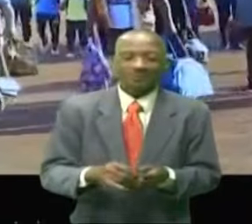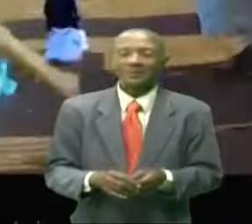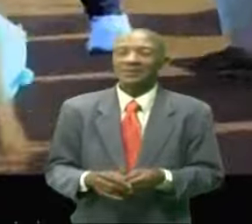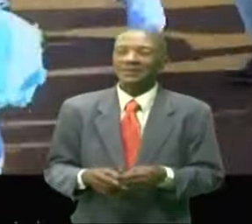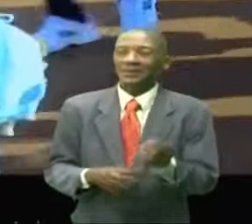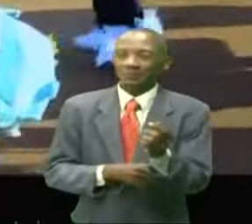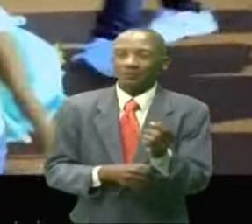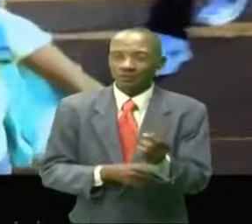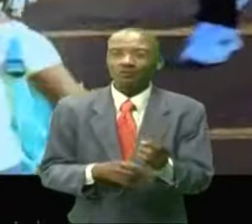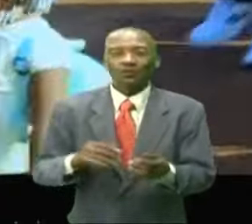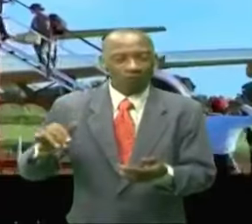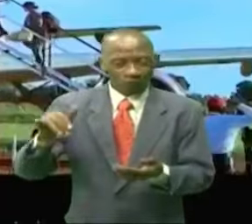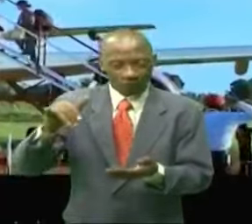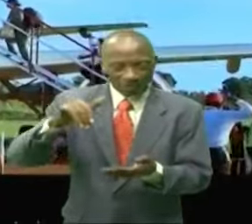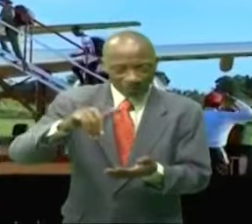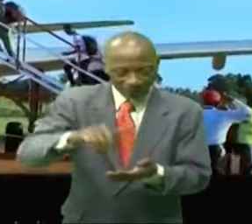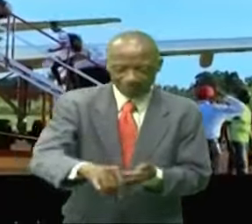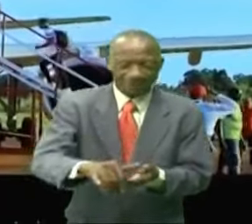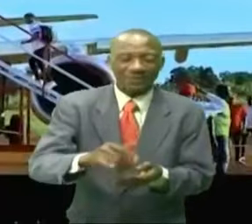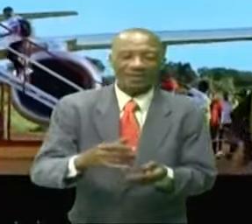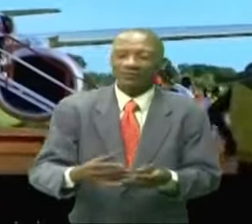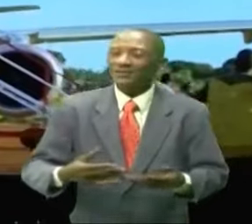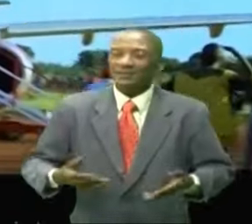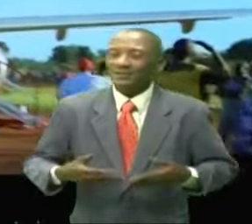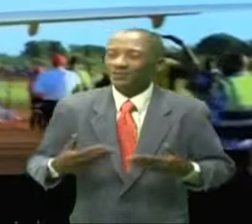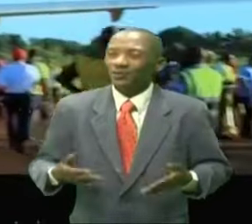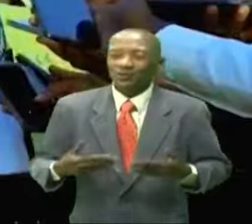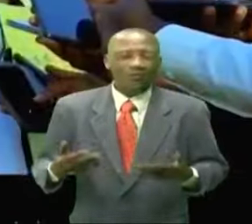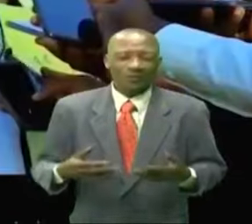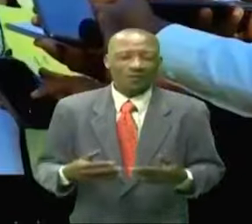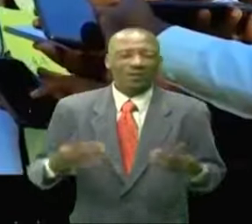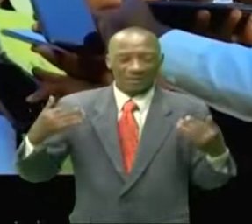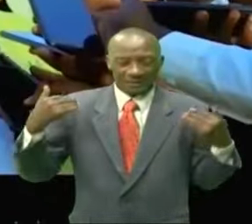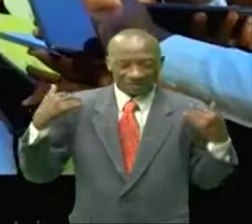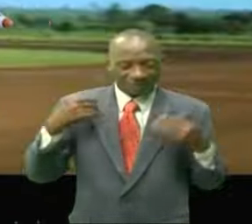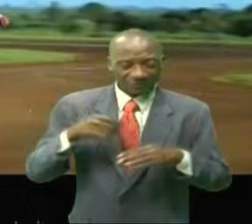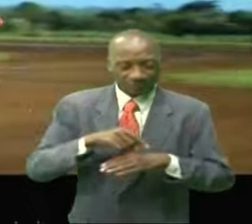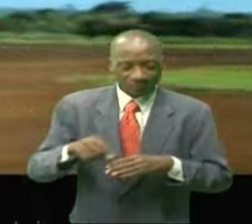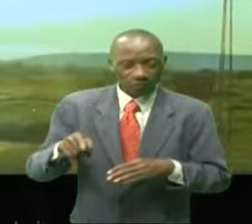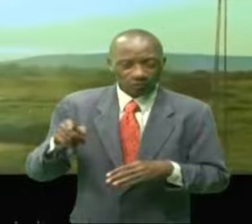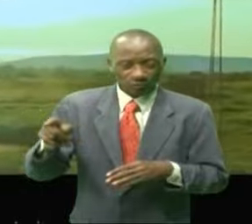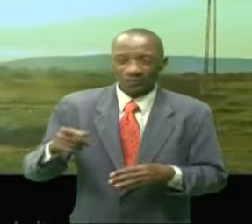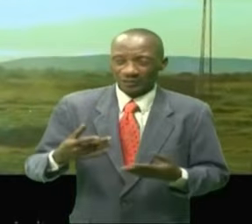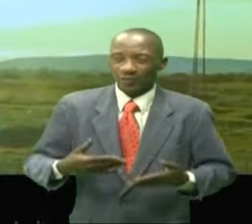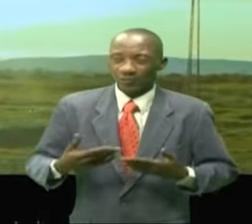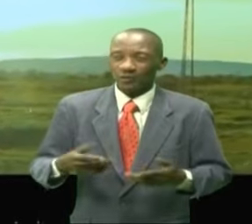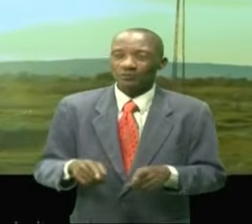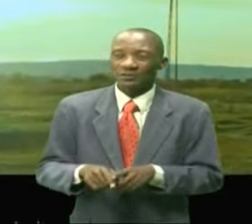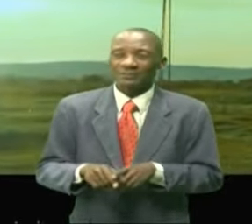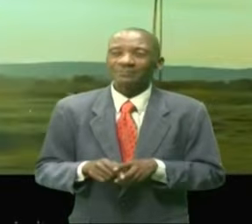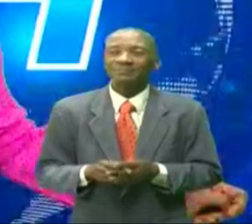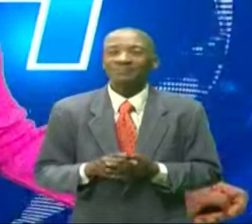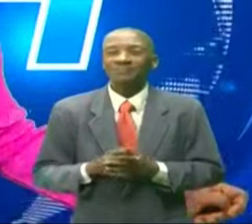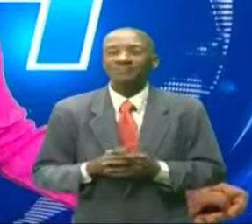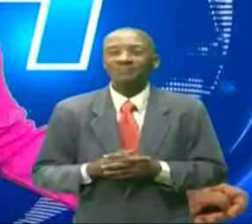92 au départ de Guémena. Un motif de fierté pour le chef d'escale, M. Longondo Gégé.